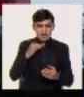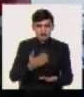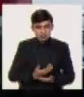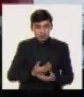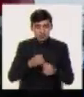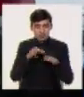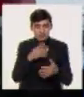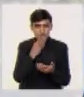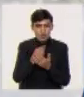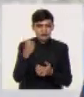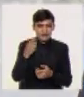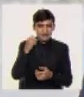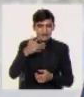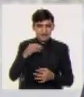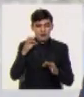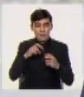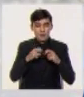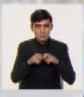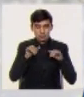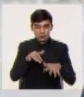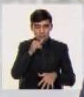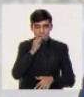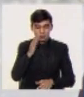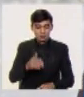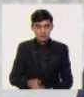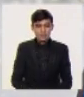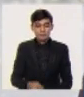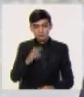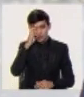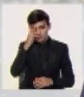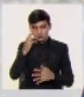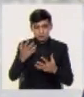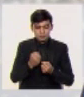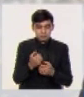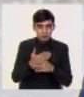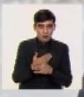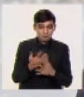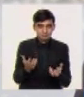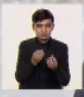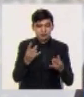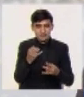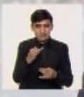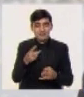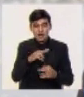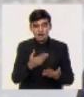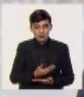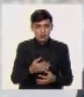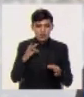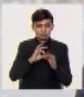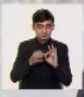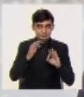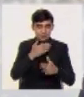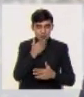решать коммунальные проблемы. Государство никакой поддержки для жителей не сделала, не